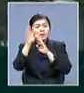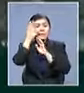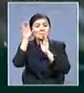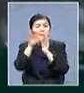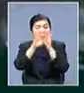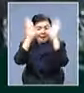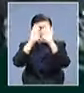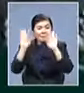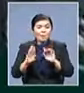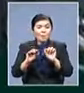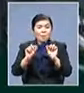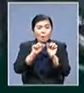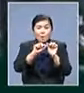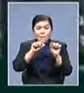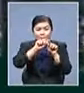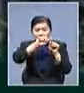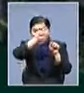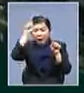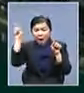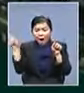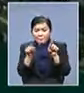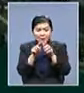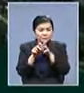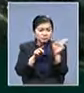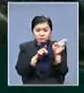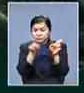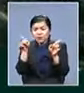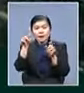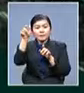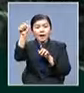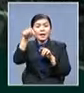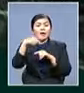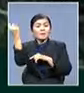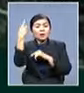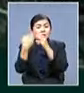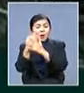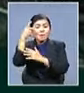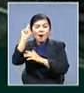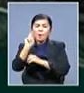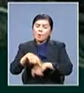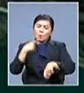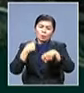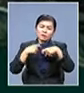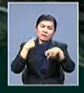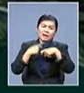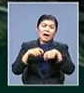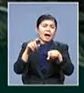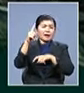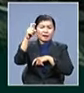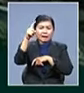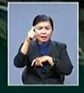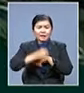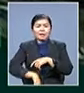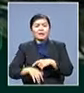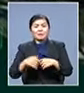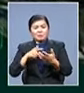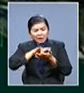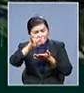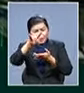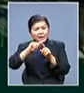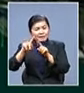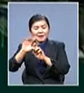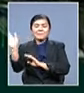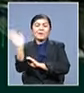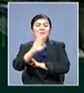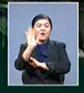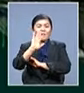360องศานะคะแต่ว่าการจะไปเที่ยวป่าอเมซอนเนี่ยหลายคนบอกว่าเป็นเรื่องไกลตัวเป็นเรื่องใหญ่ถ้าจะไปกันทีนะคะแต่ว่าในยุค